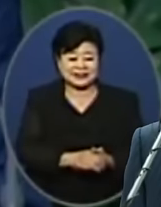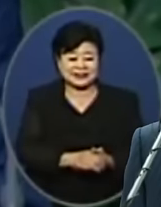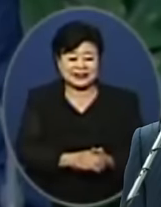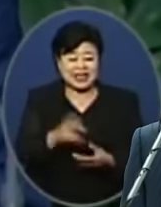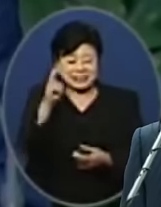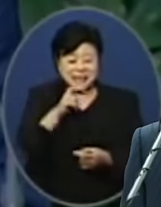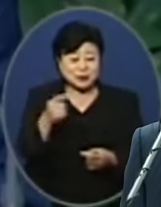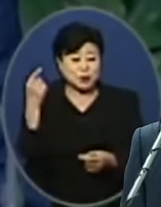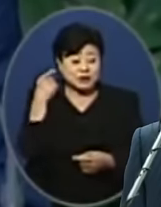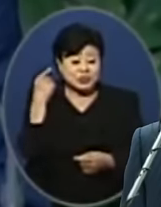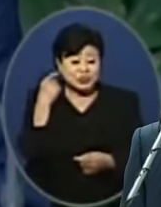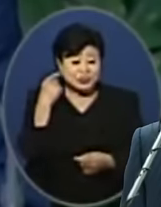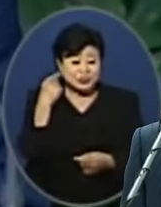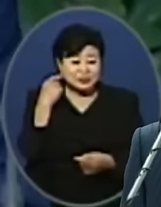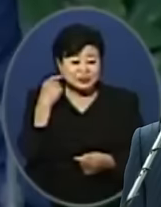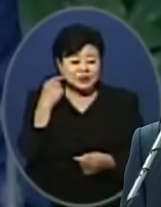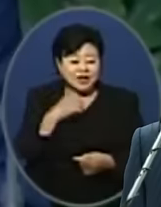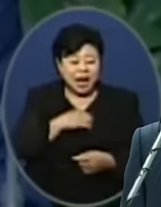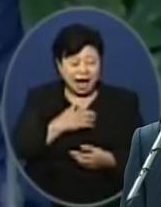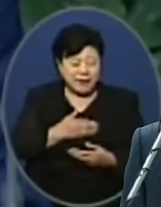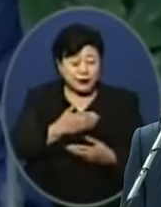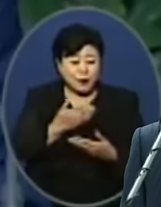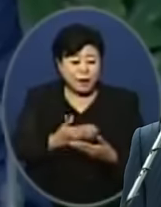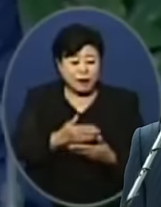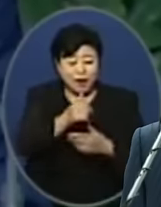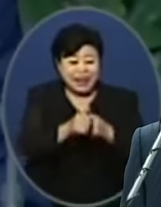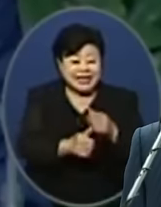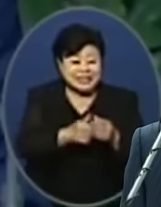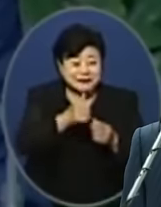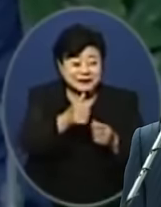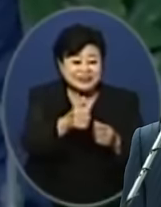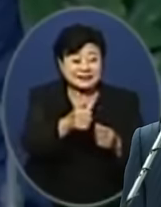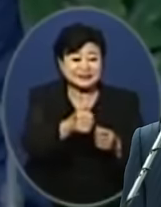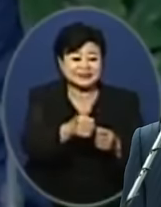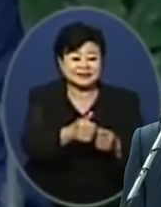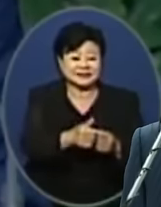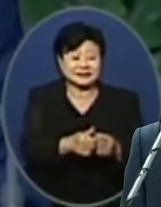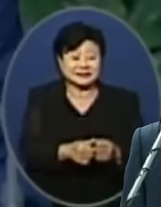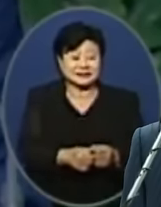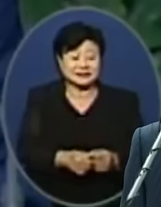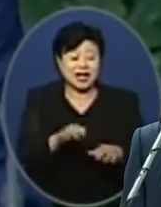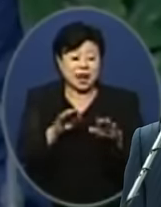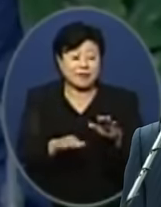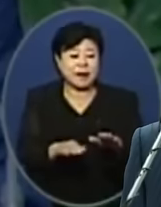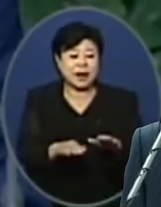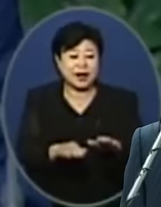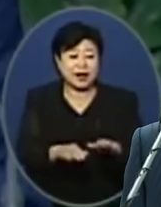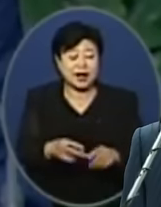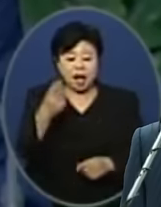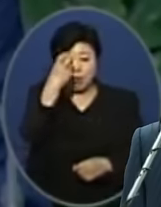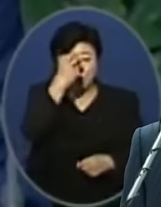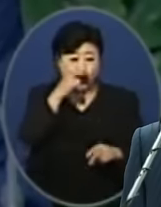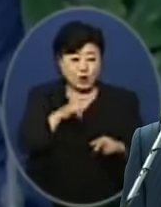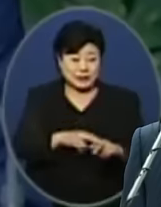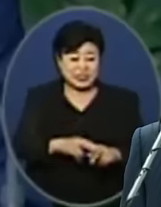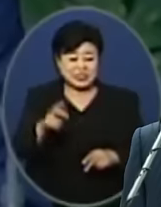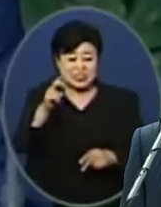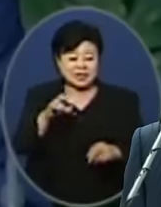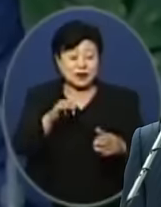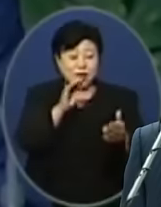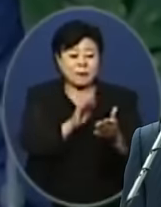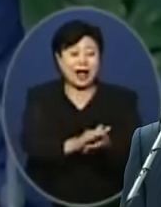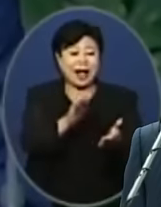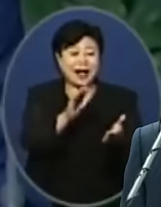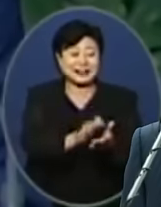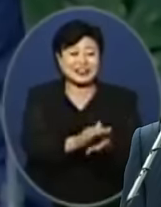그들의 찬송을 들으시고 깊이 마음에 감동을 해서 하나님이 발로 보좌에서 찬송의 박자를